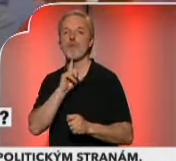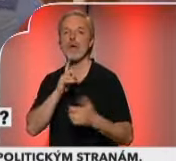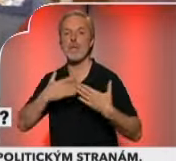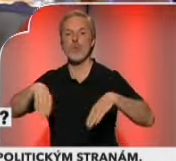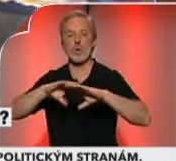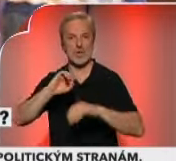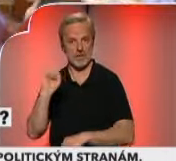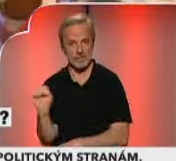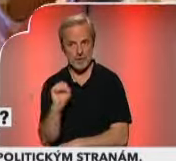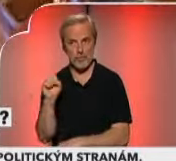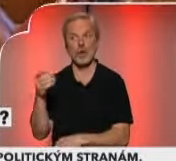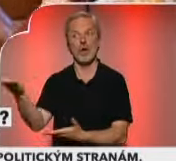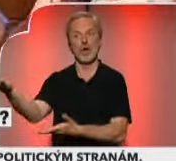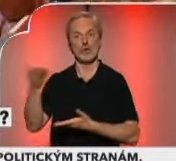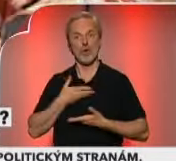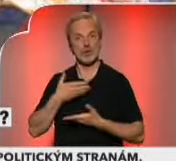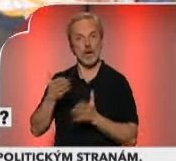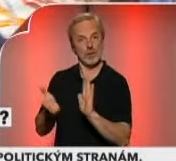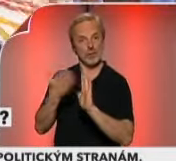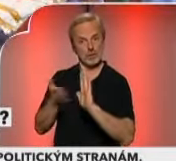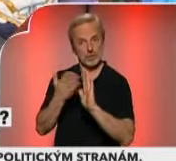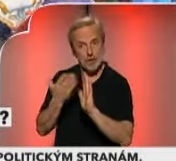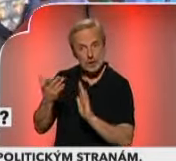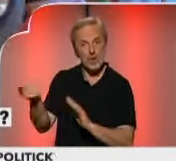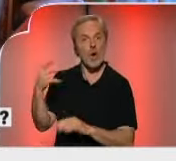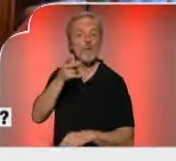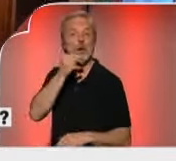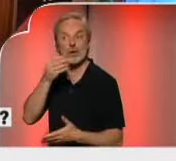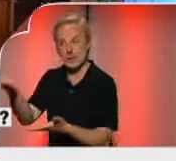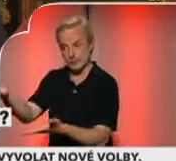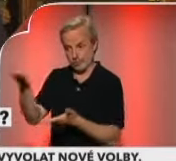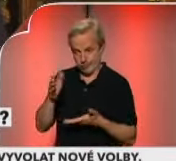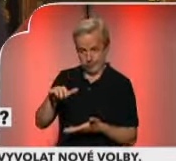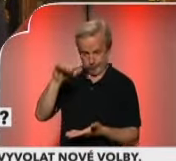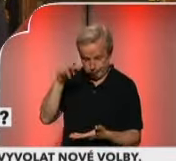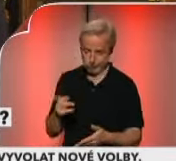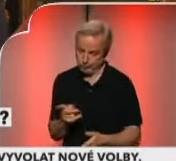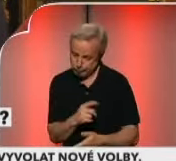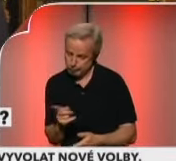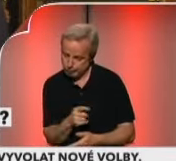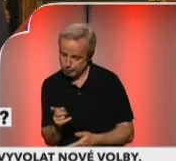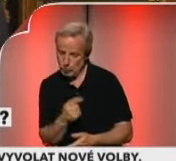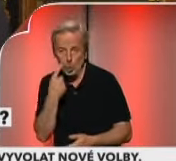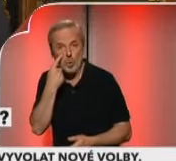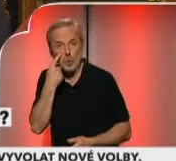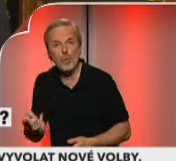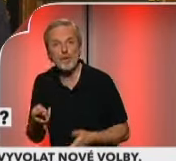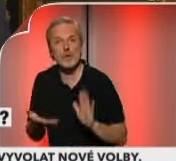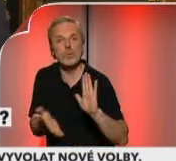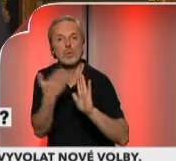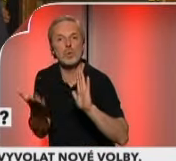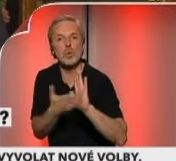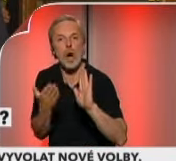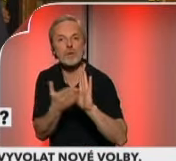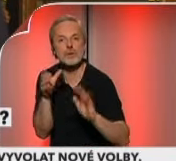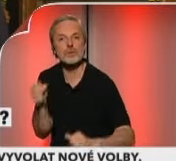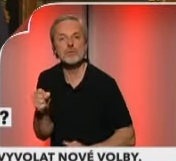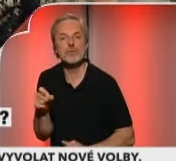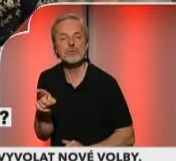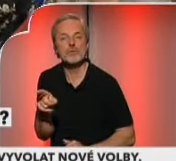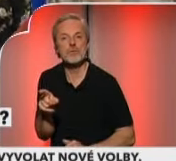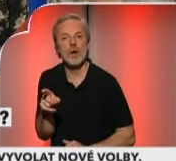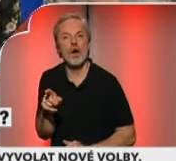vědět co v tom spisu je napsáno Já opravdu to dnes nevím a nemohu tedy soudit nějaké právní pohledy